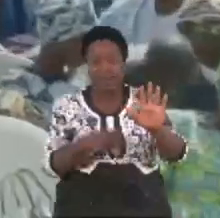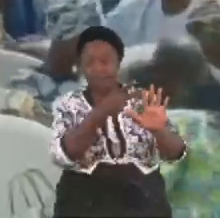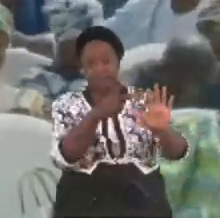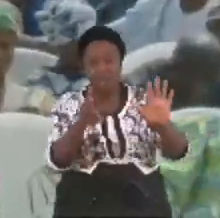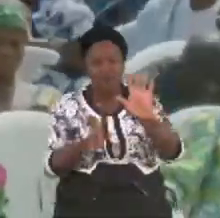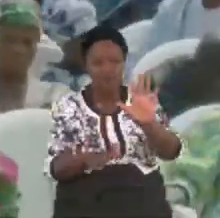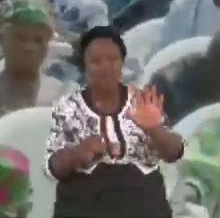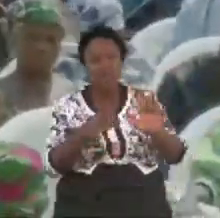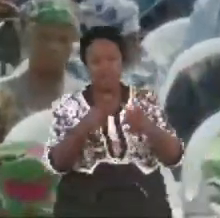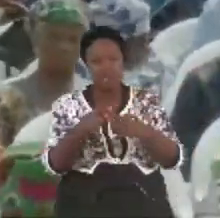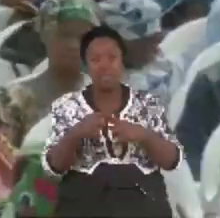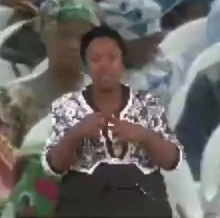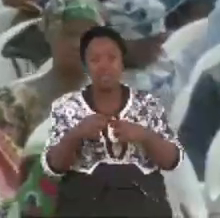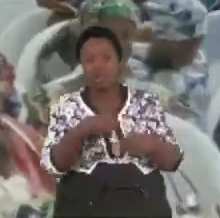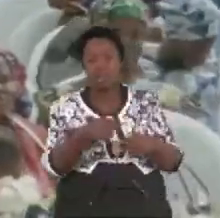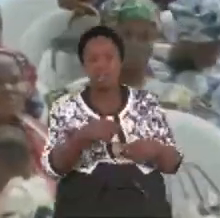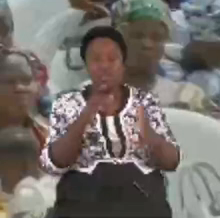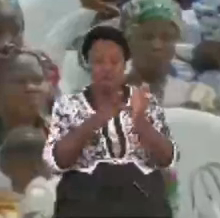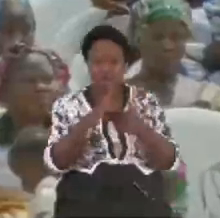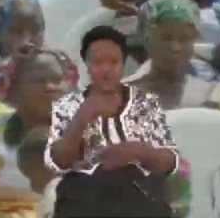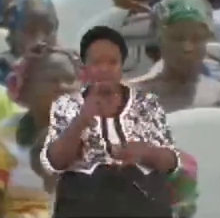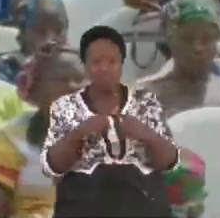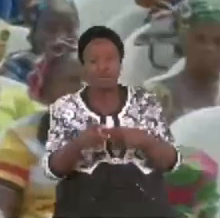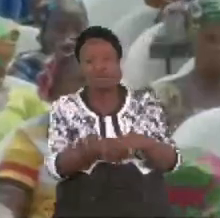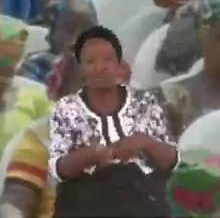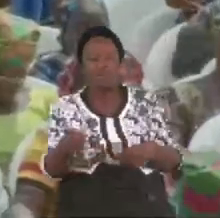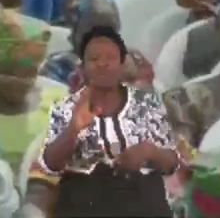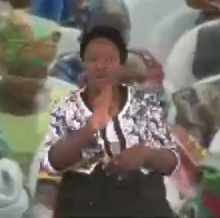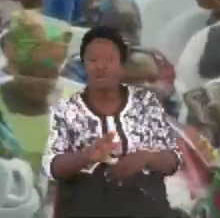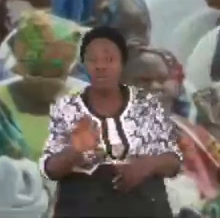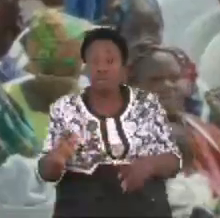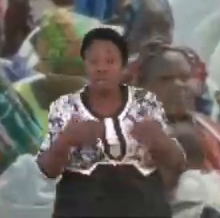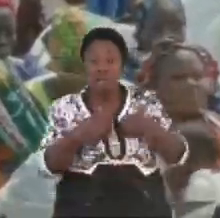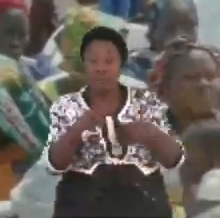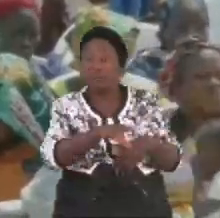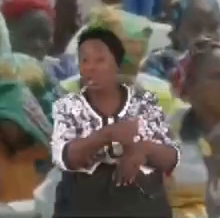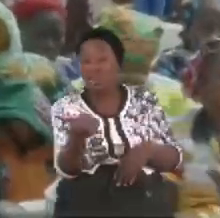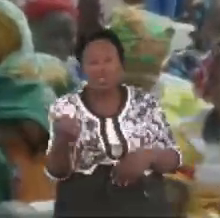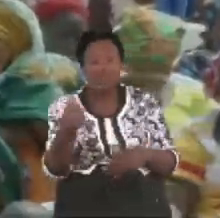Verset 5, Jésus leur dit, « Enfants, n'avez-vous rien à manger ?»